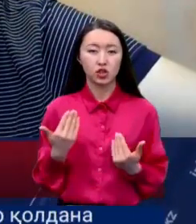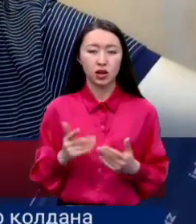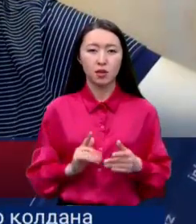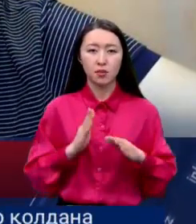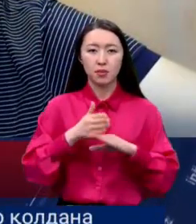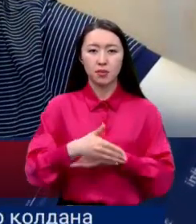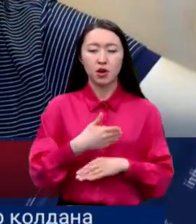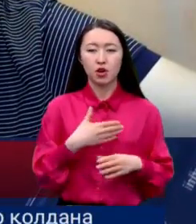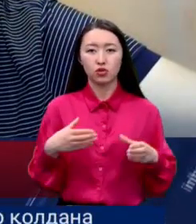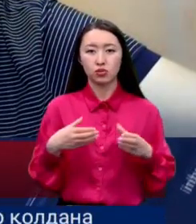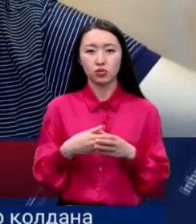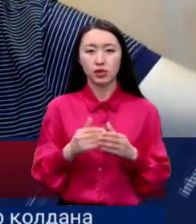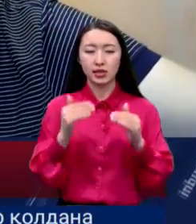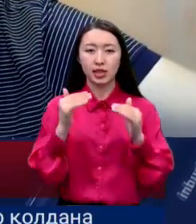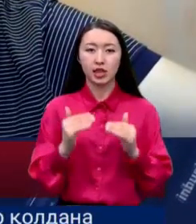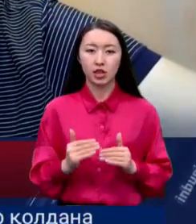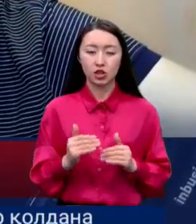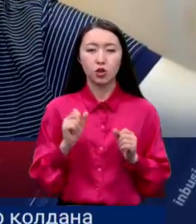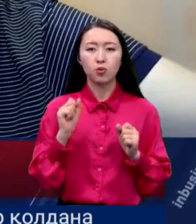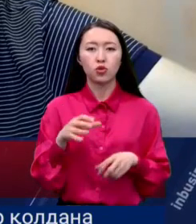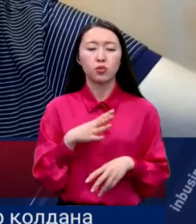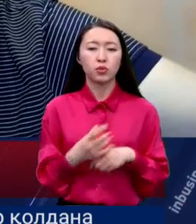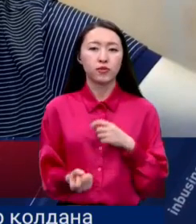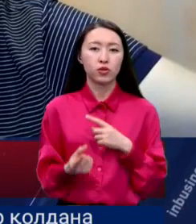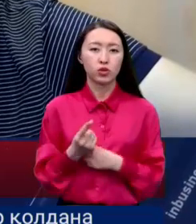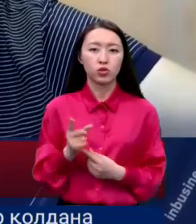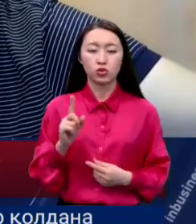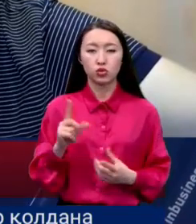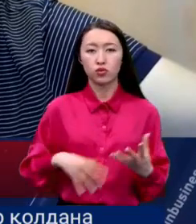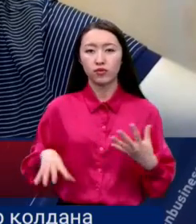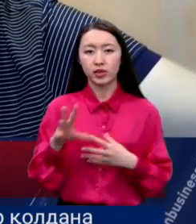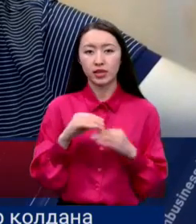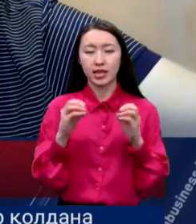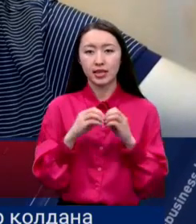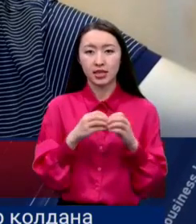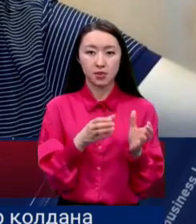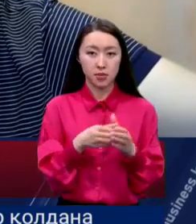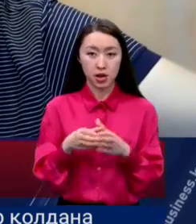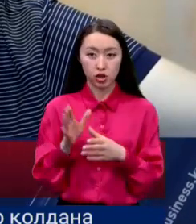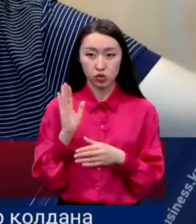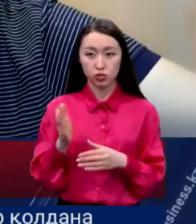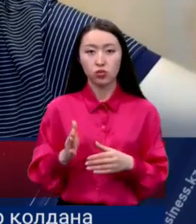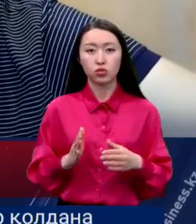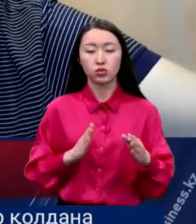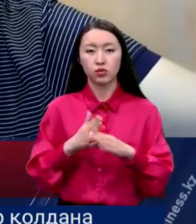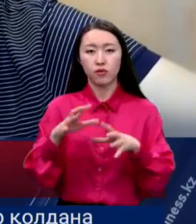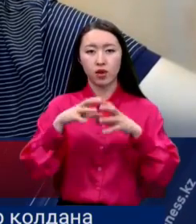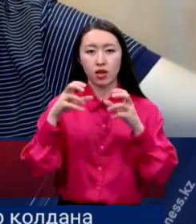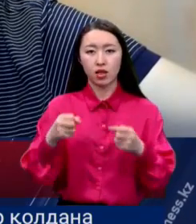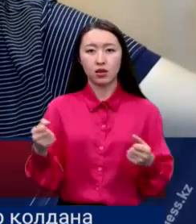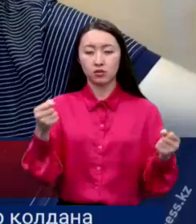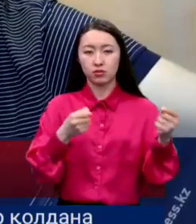прохождения в парламент для партии снижен. Может так вдруг случиться, что все 10 партий пройдут во власть, в